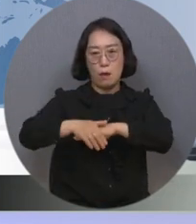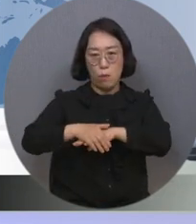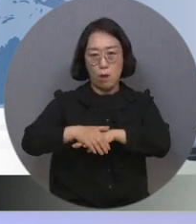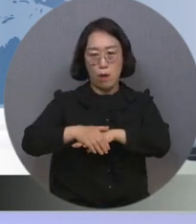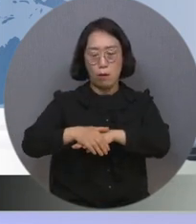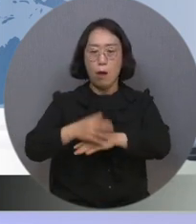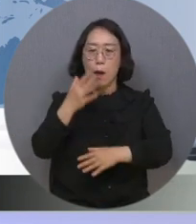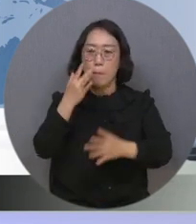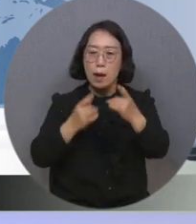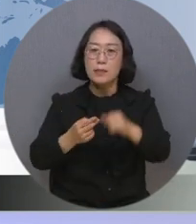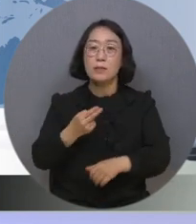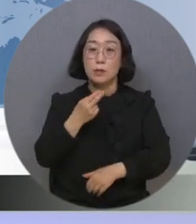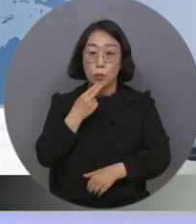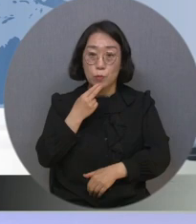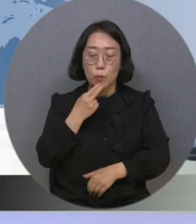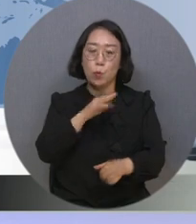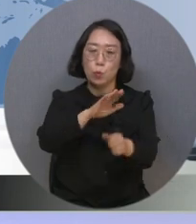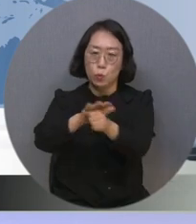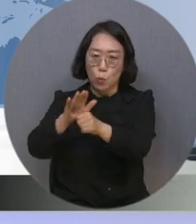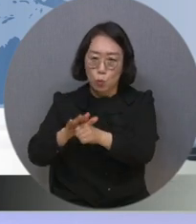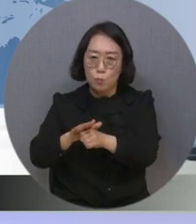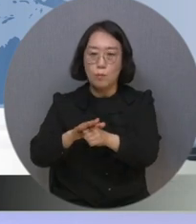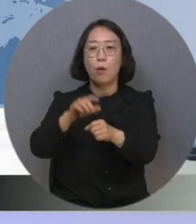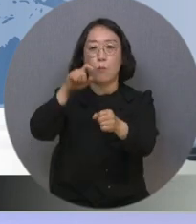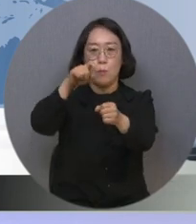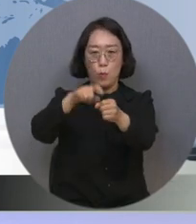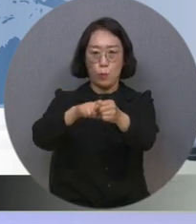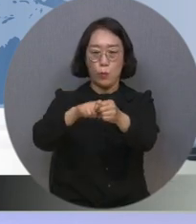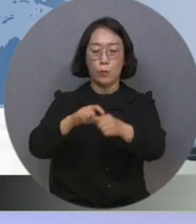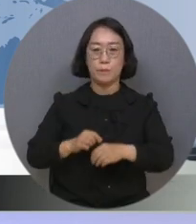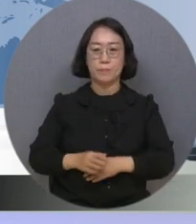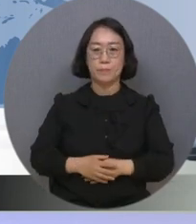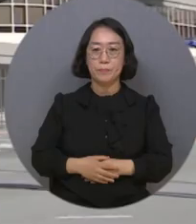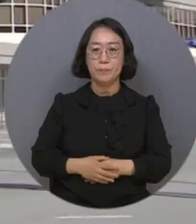교육, 돌봄 사각지대에 놓이지 않도록 대응하겠다는 목표입니다.